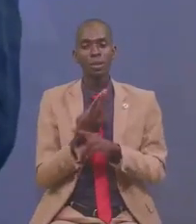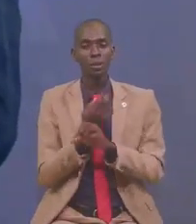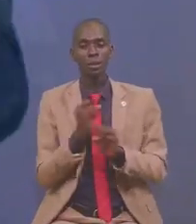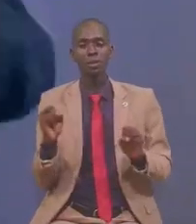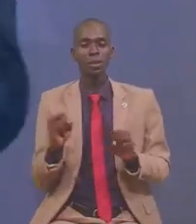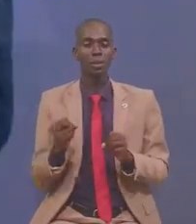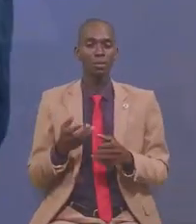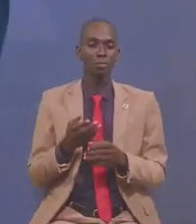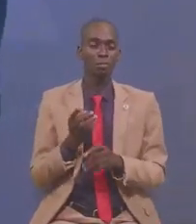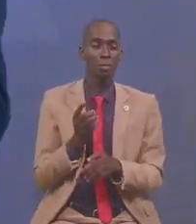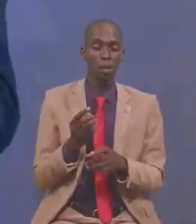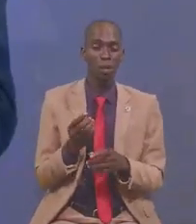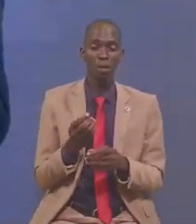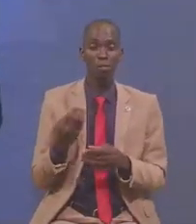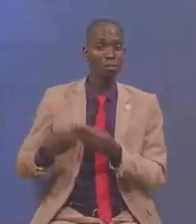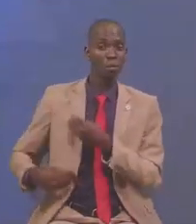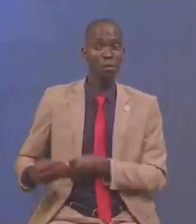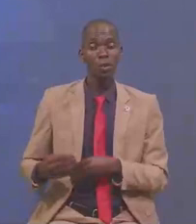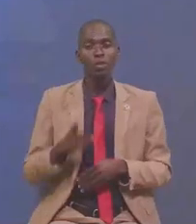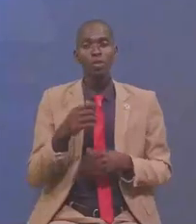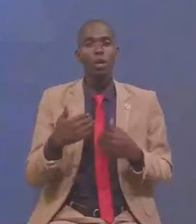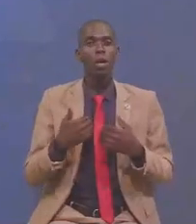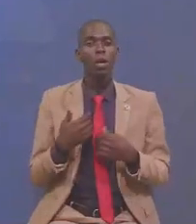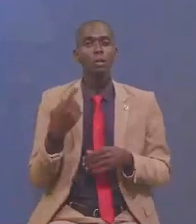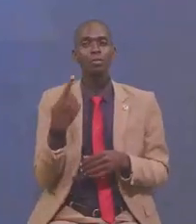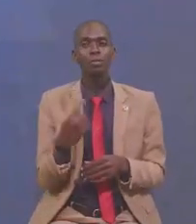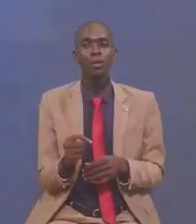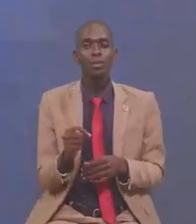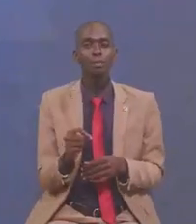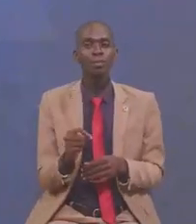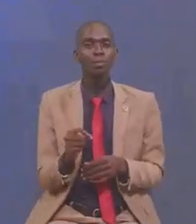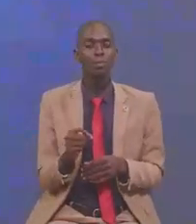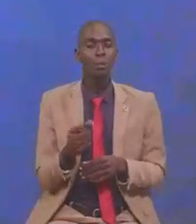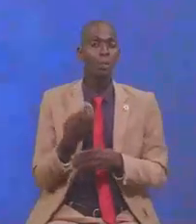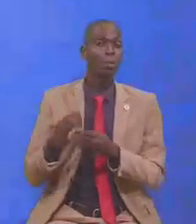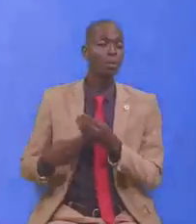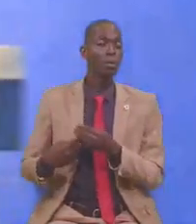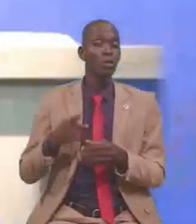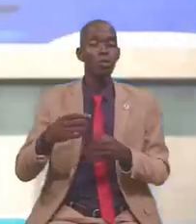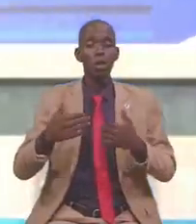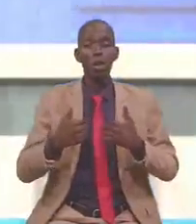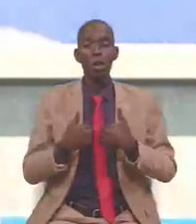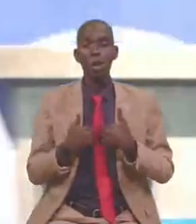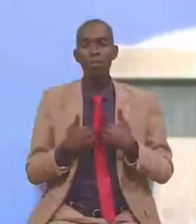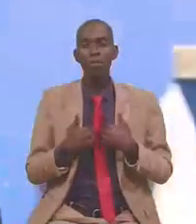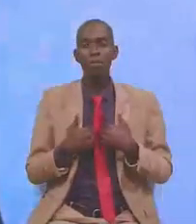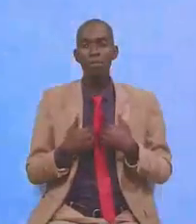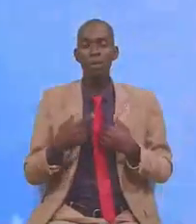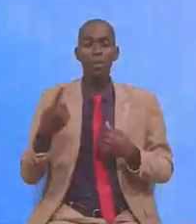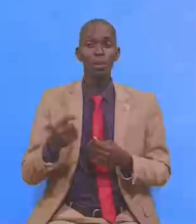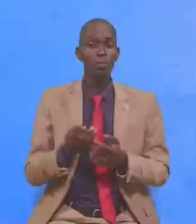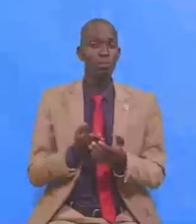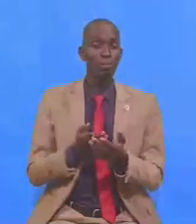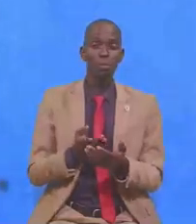rédemption. Vous avez le droit salutaire. Vous avez le droit de